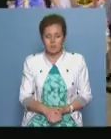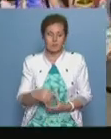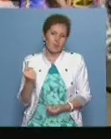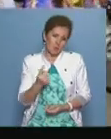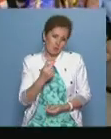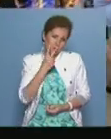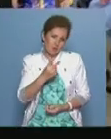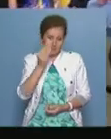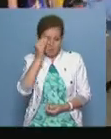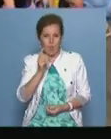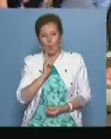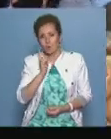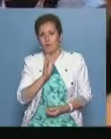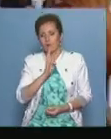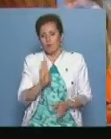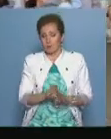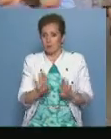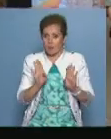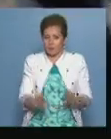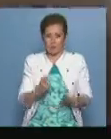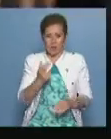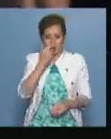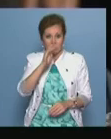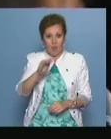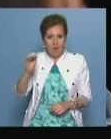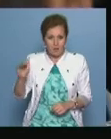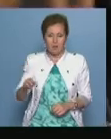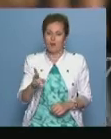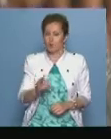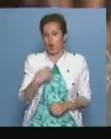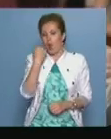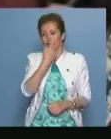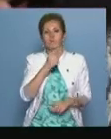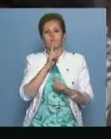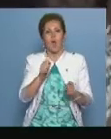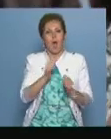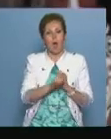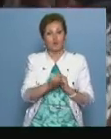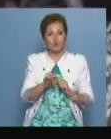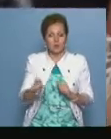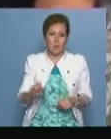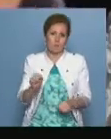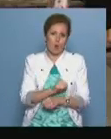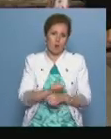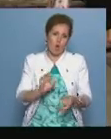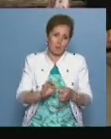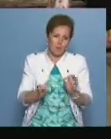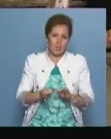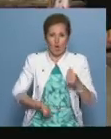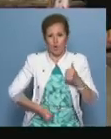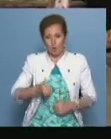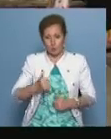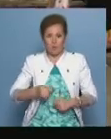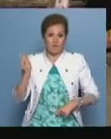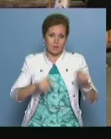взгляд эти юноши и девушки такие же, как их сверстники, но каждый из них – личность выдающаяся. Победители олимпиад, конкурсов и фестивалей, в